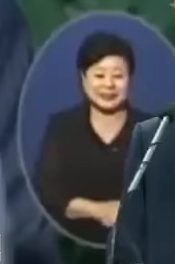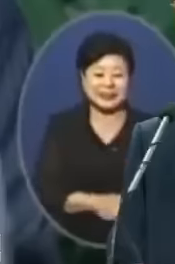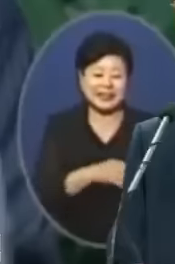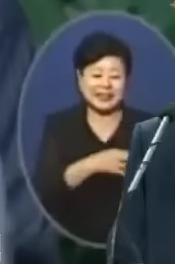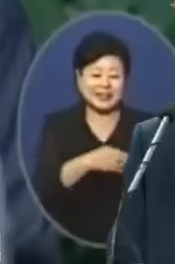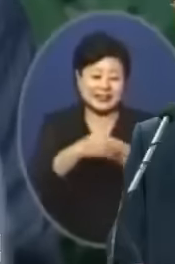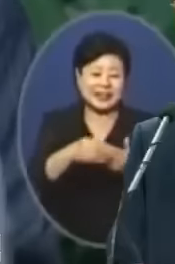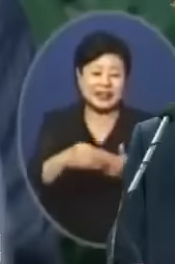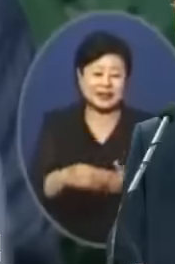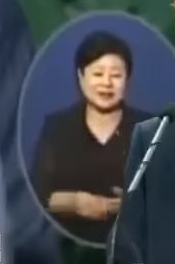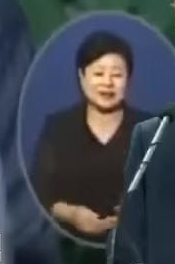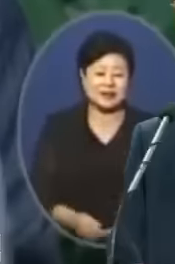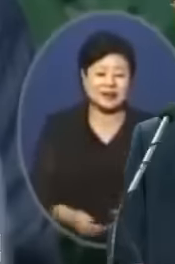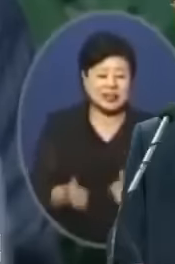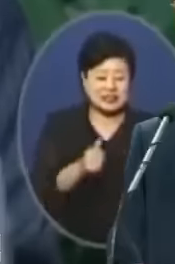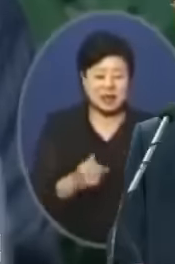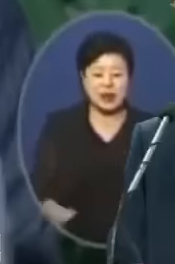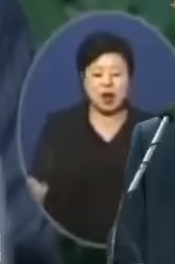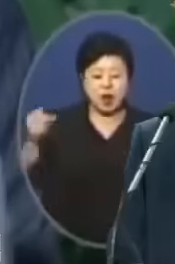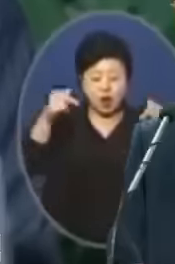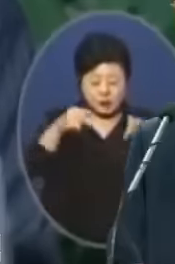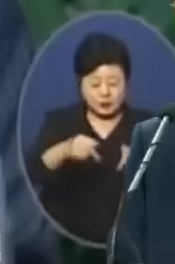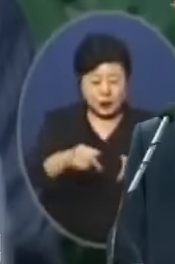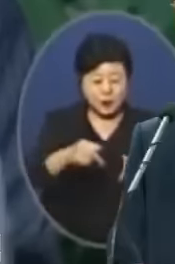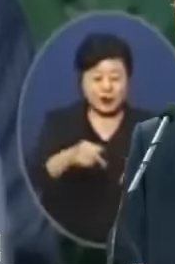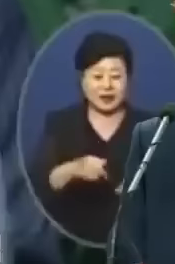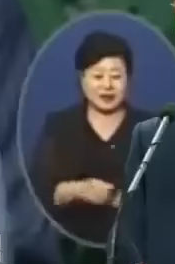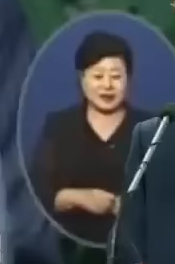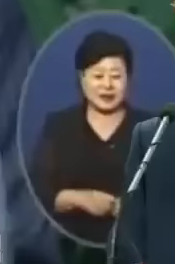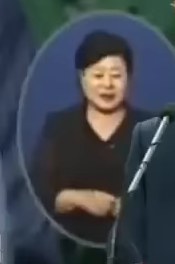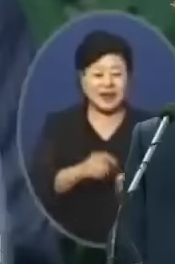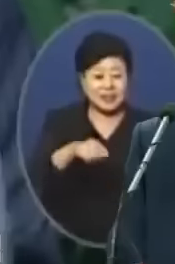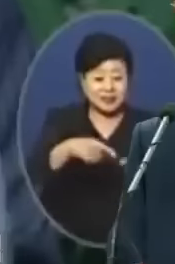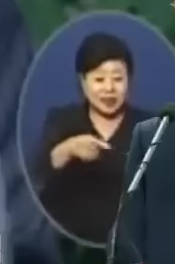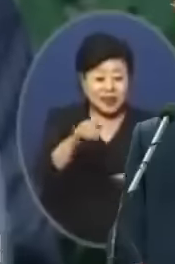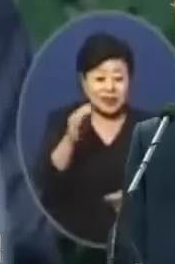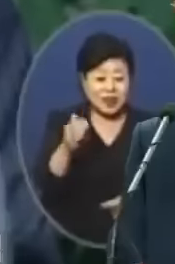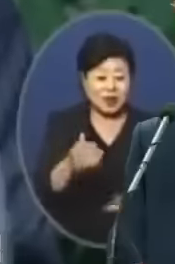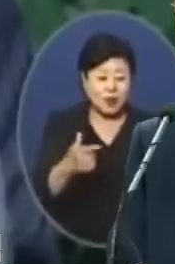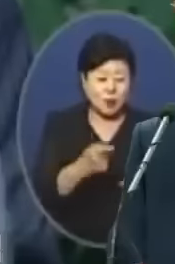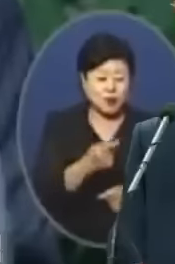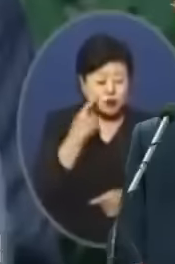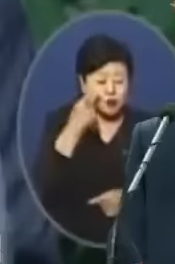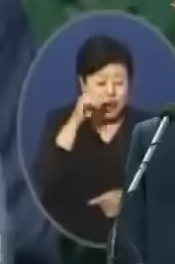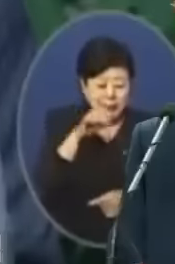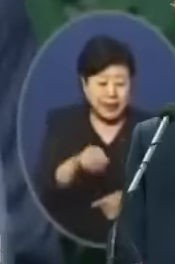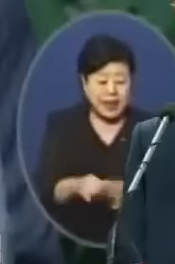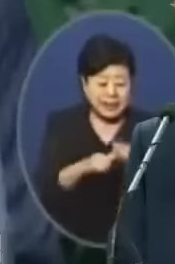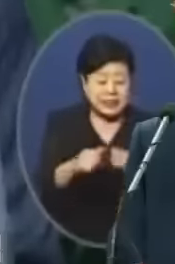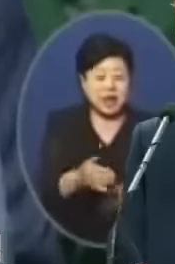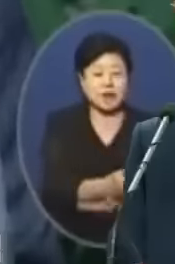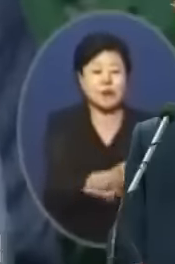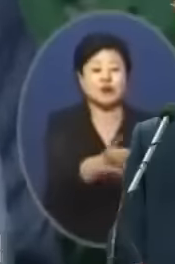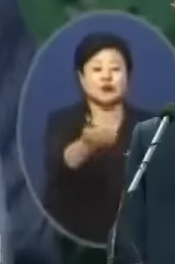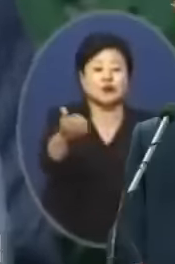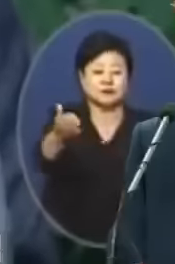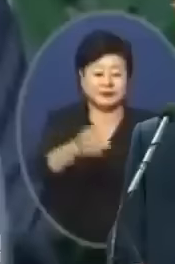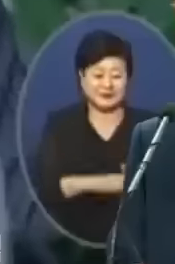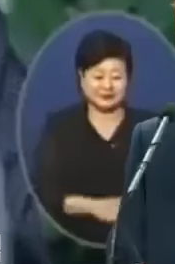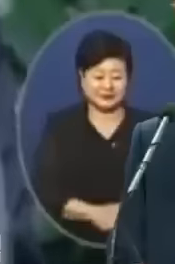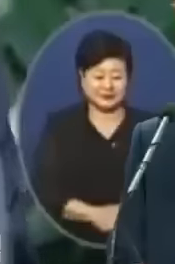데리고 사망의 음침하는 골짜기에 승리하게 해주시고 원수의 목진 앞에 상을 베풀어 주시는